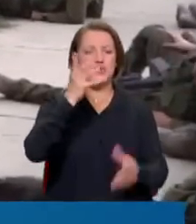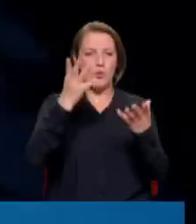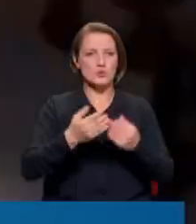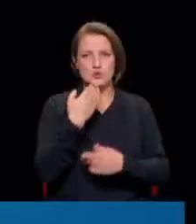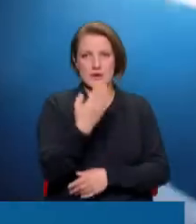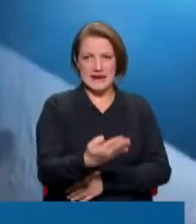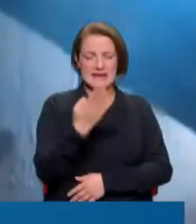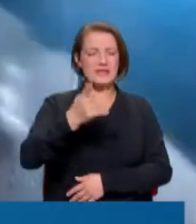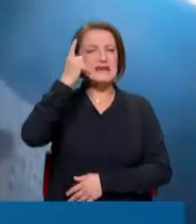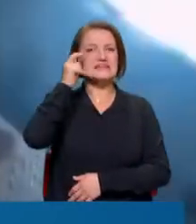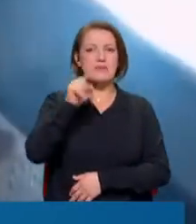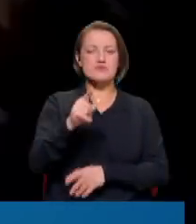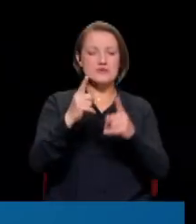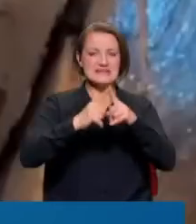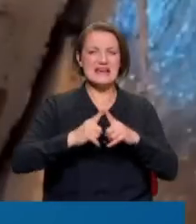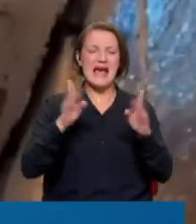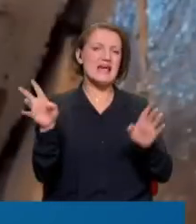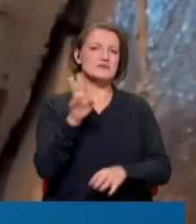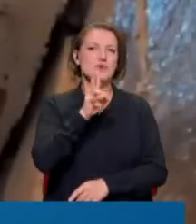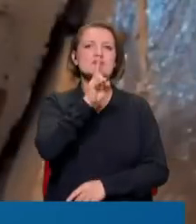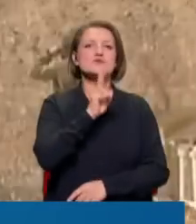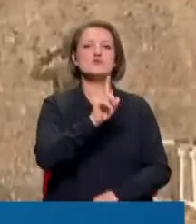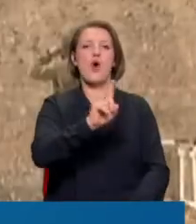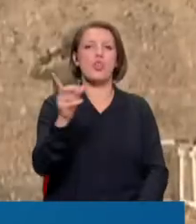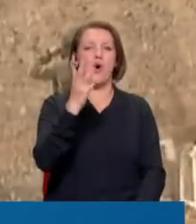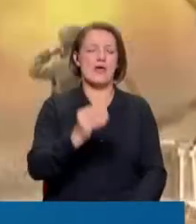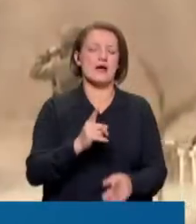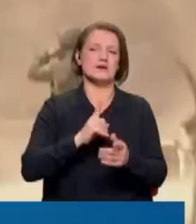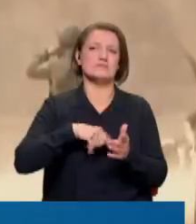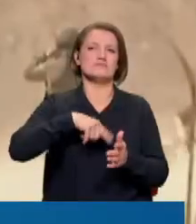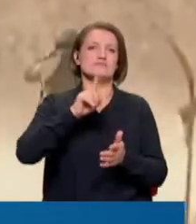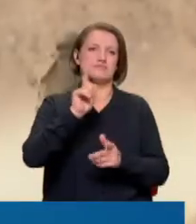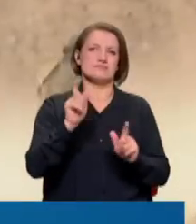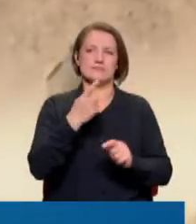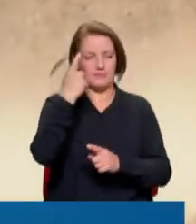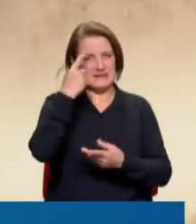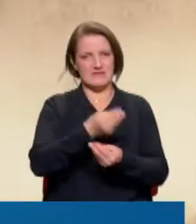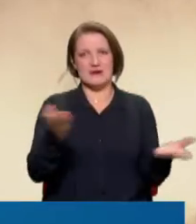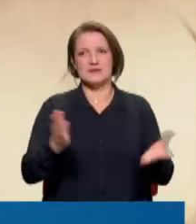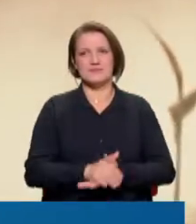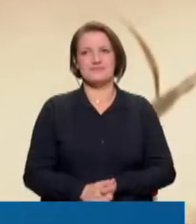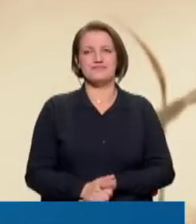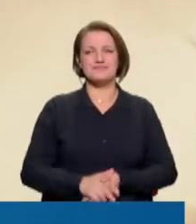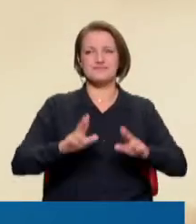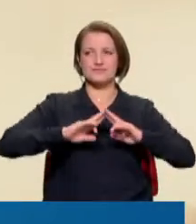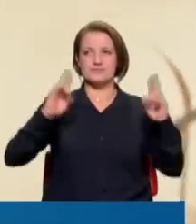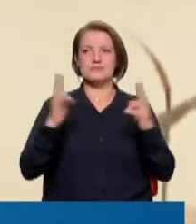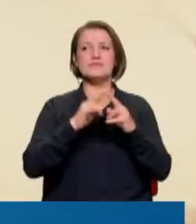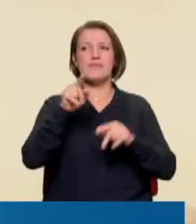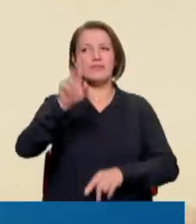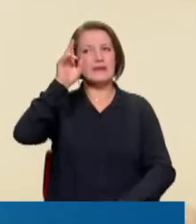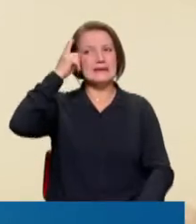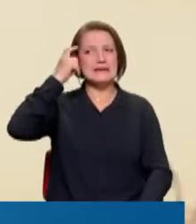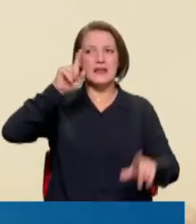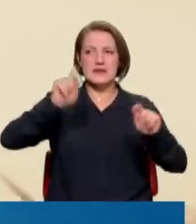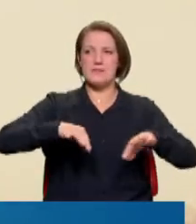söylerken İsrail Bu rakamı en son 210 olarak güncelledi dünyanın gözü İsrail'in